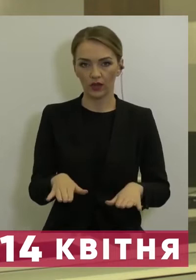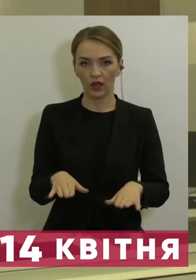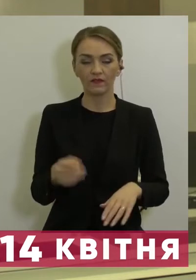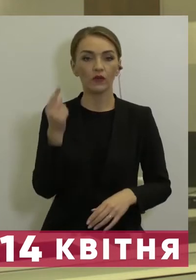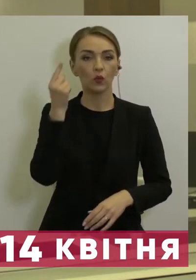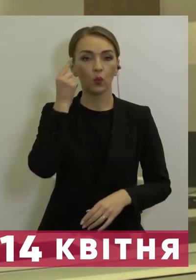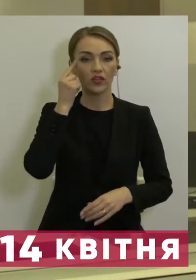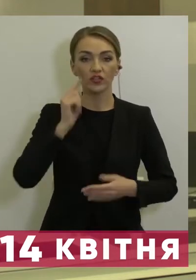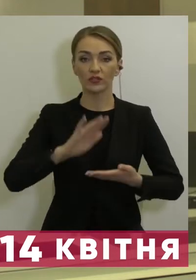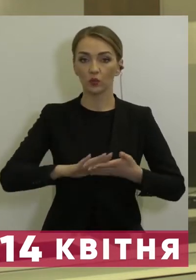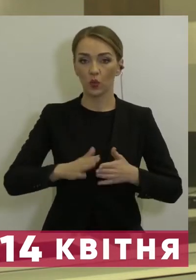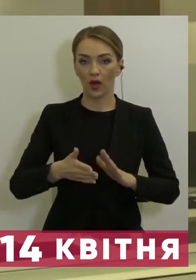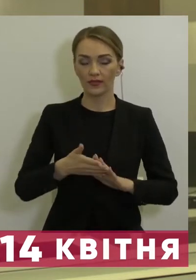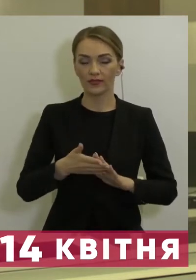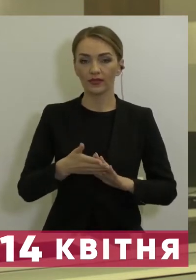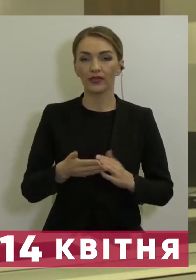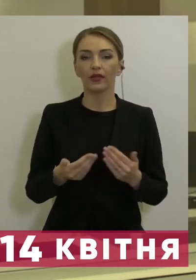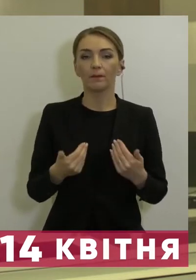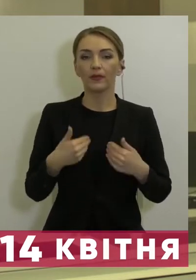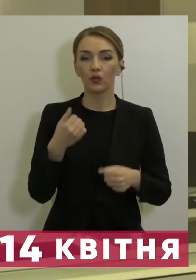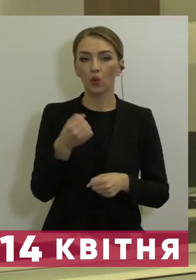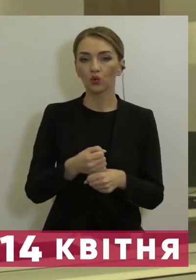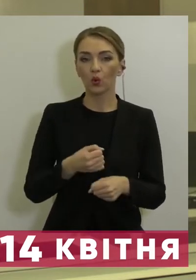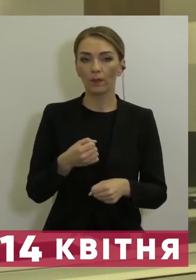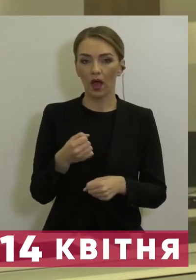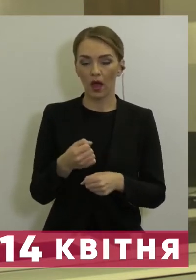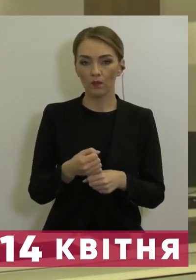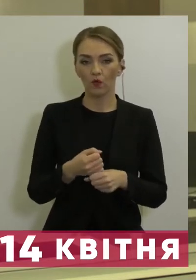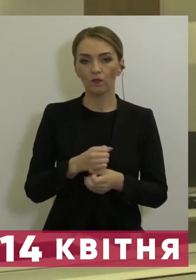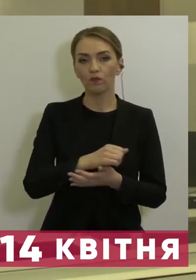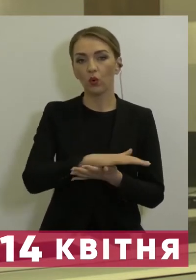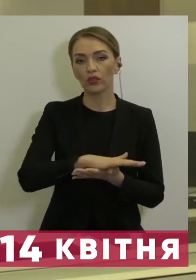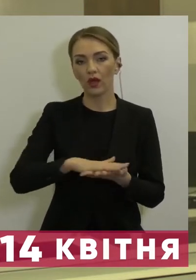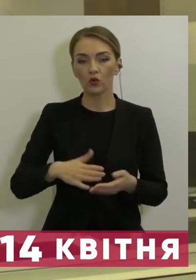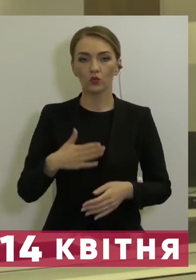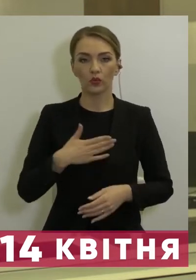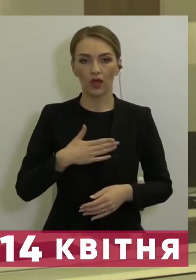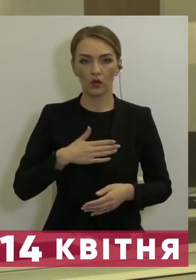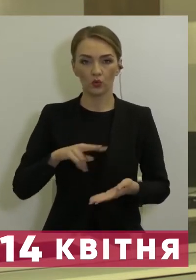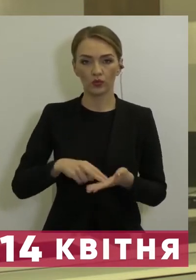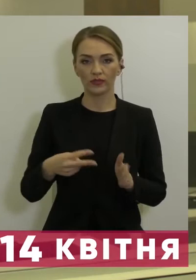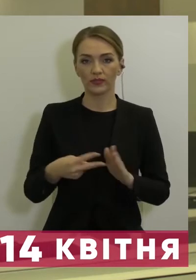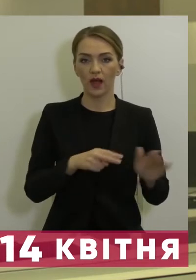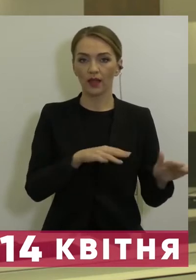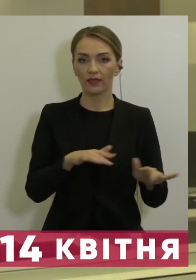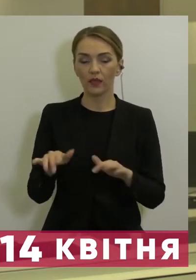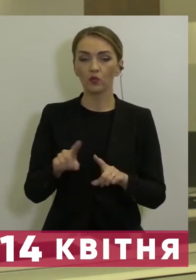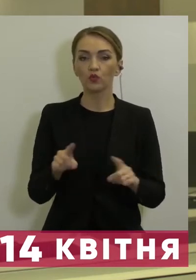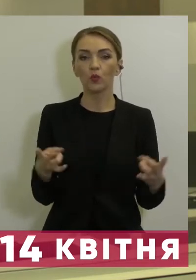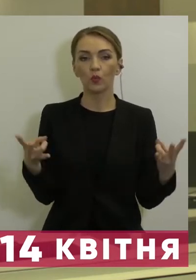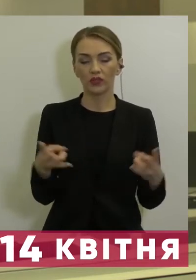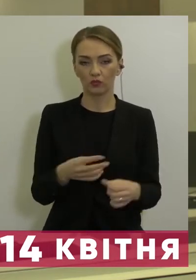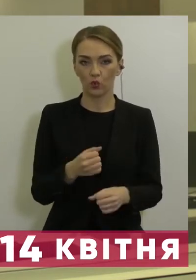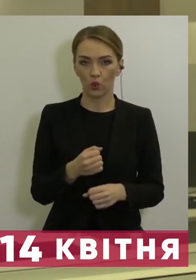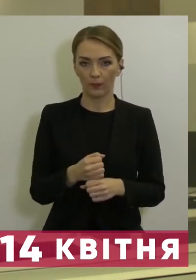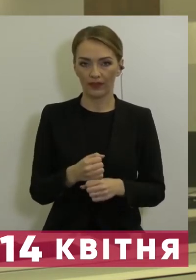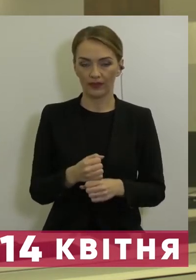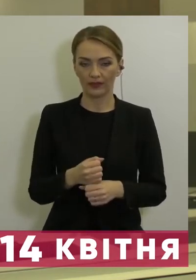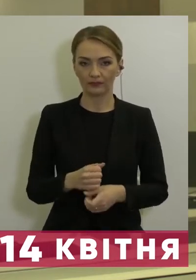з ситуації. Ми розробляємо подальшу нашу стратегію, що потрібно